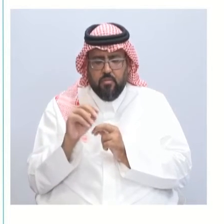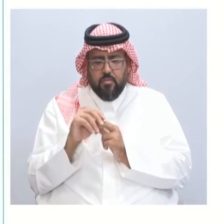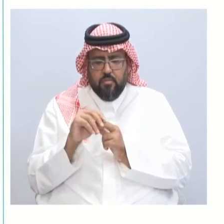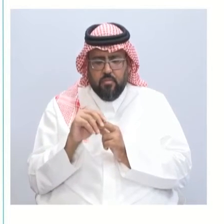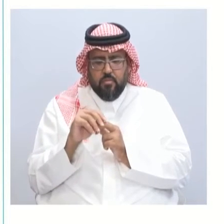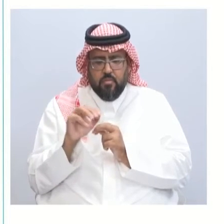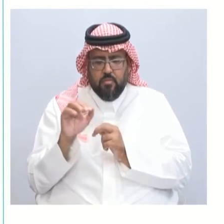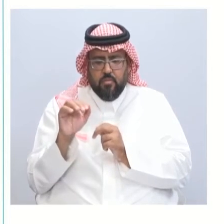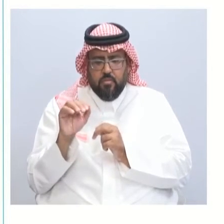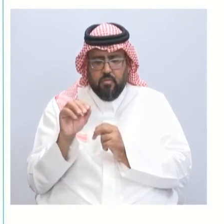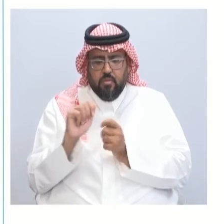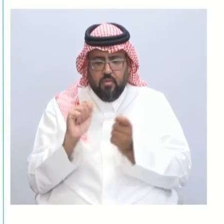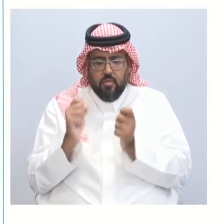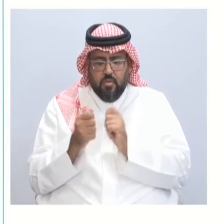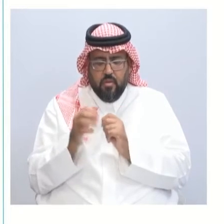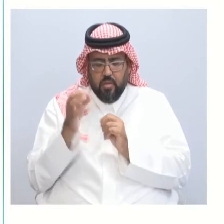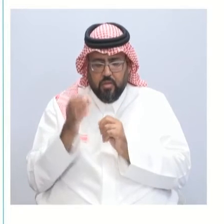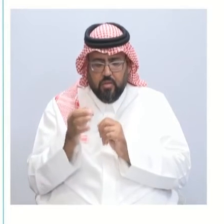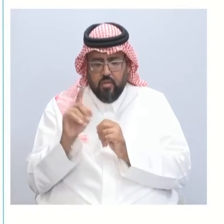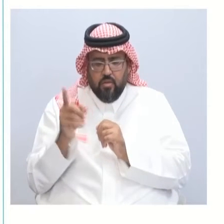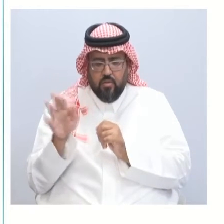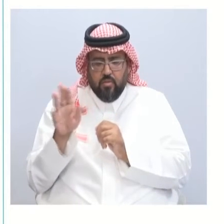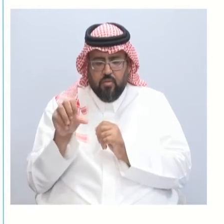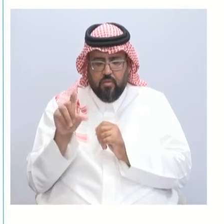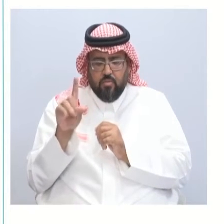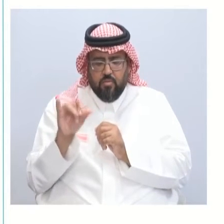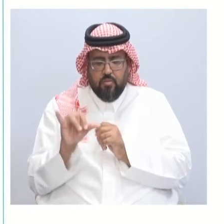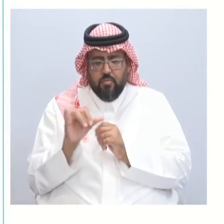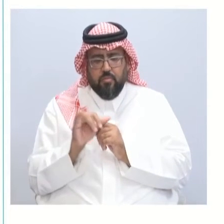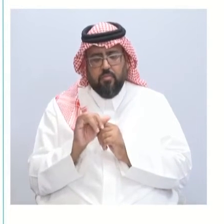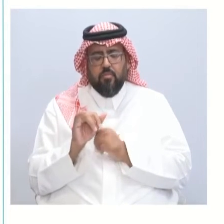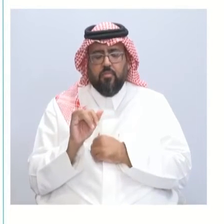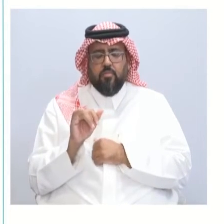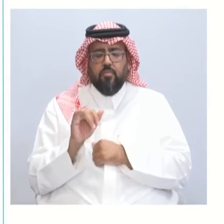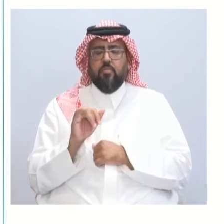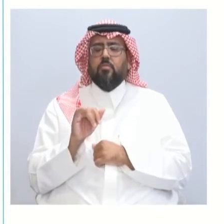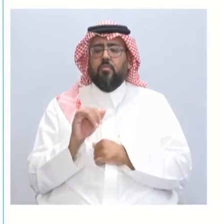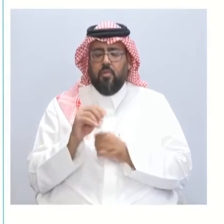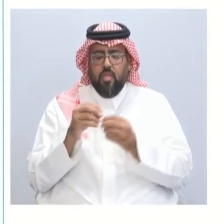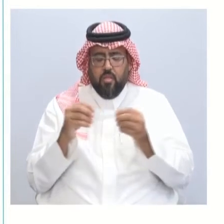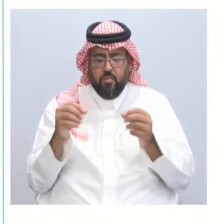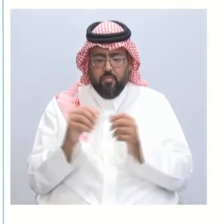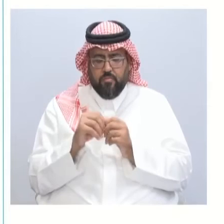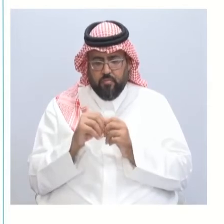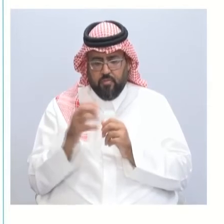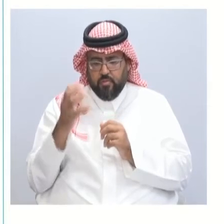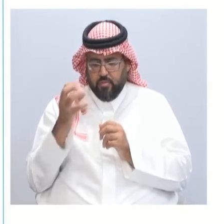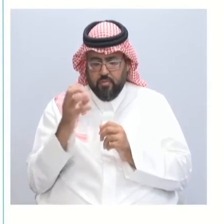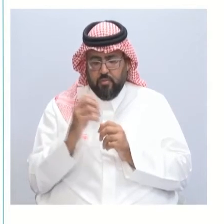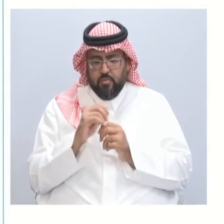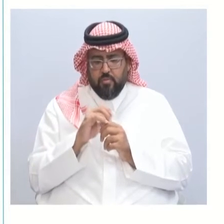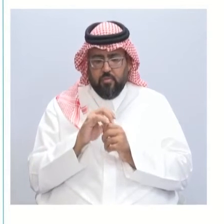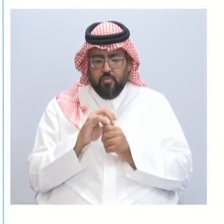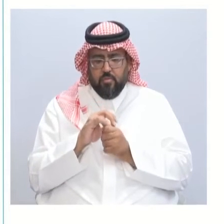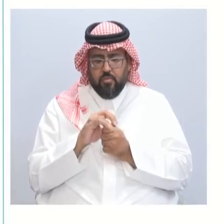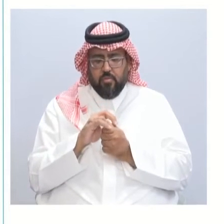هي صخور تحولت من اصلها الرسوبي كان اصلها رسوبي وتفتت ثم تصلبت